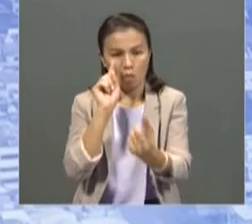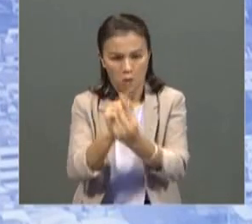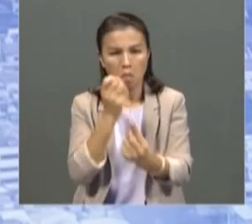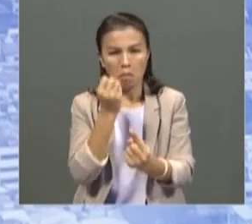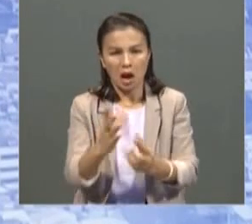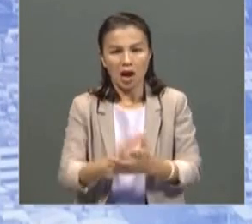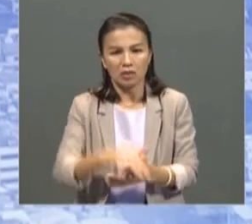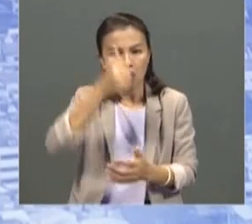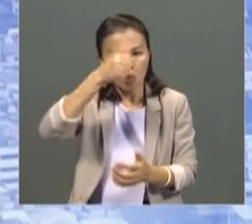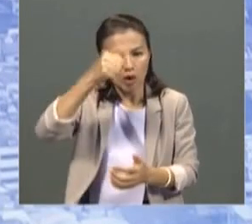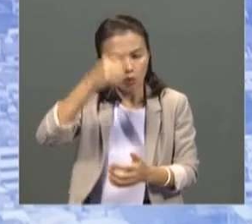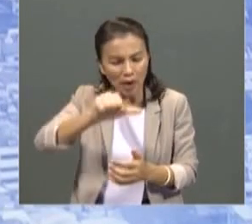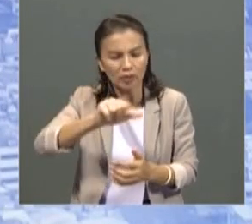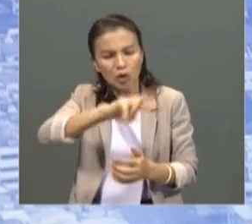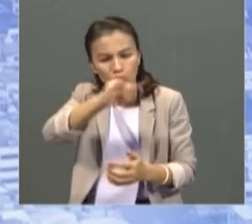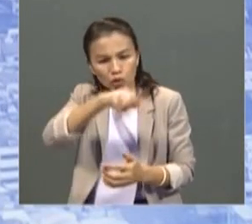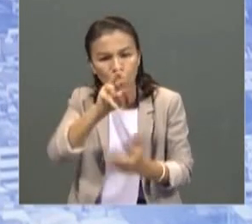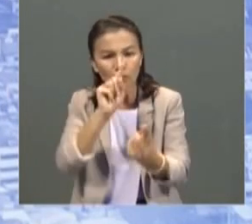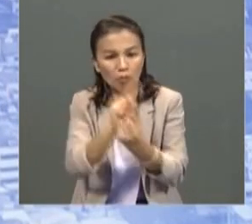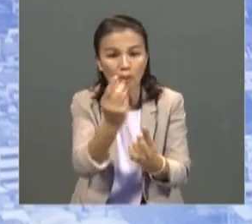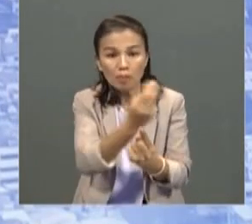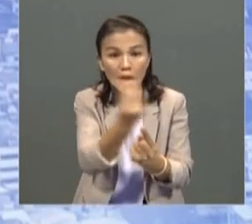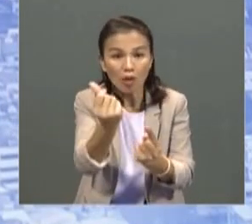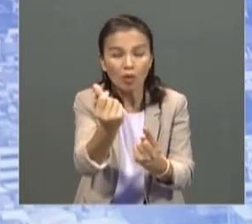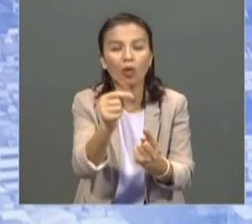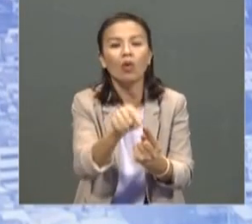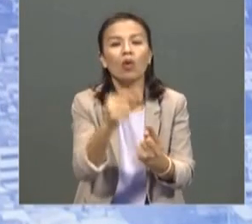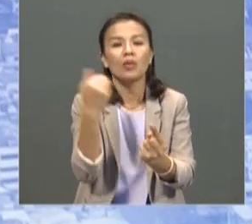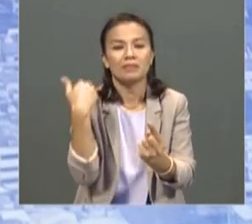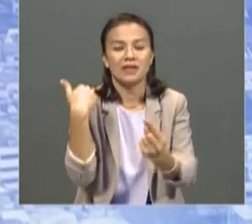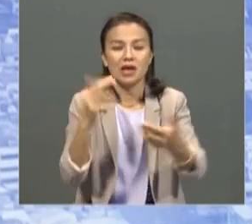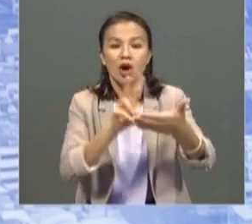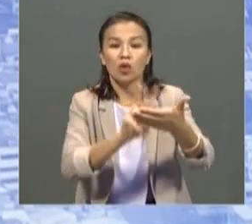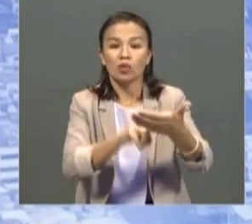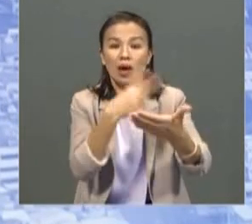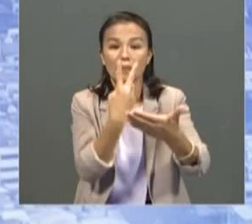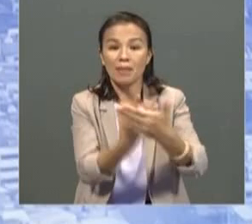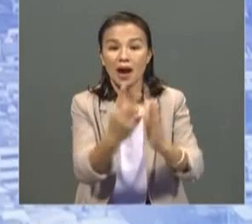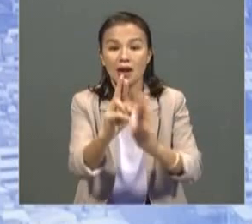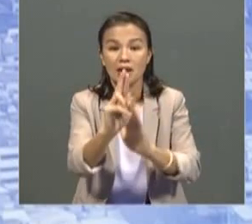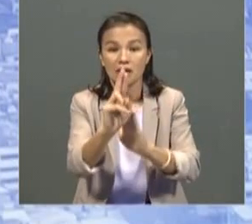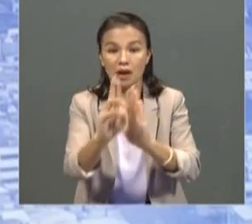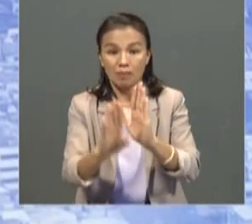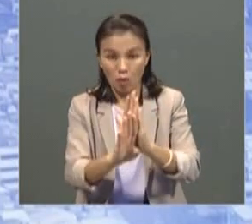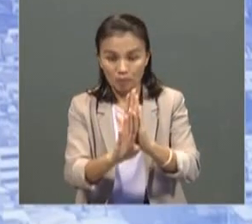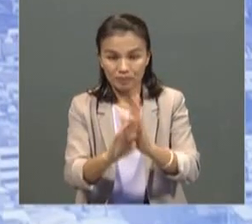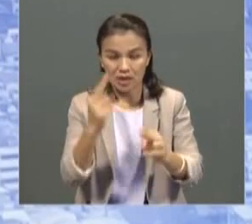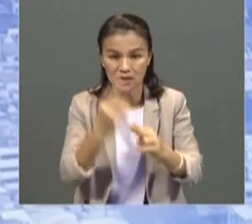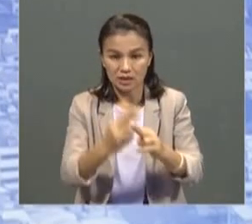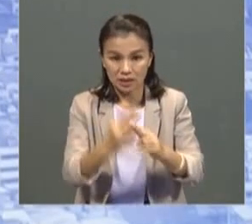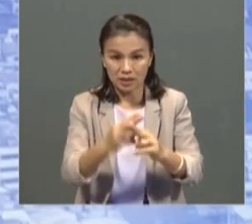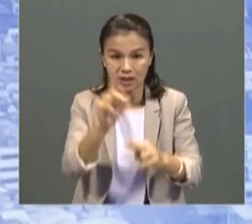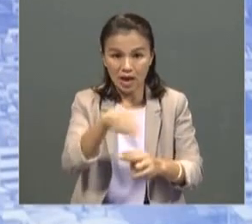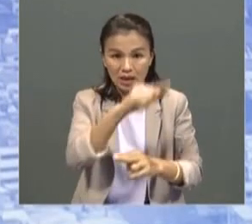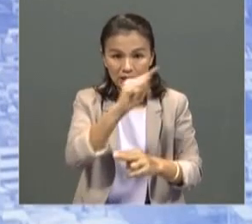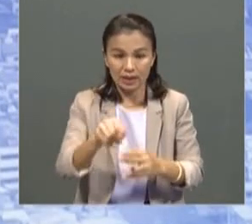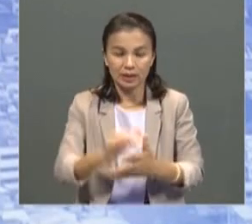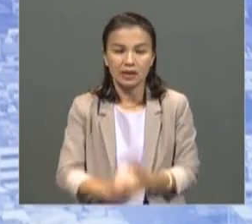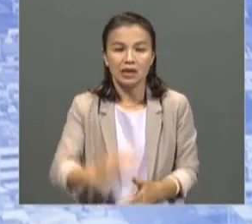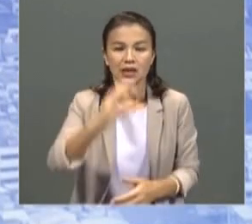ใบมาปฐมยาวๆชิงกูจะนอรู้โพสไลด์เด็กขามาโพกูลาเราตัวมาโพชินีได้ปะเนาะปฐมกันนาอุตส่าห์สไลด์ดามาโพโ